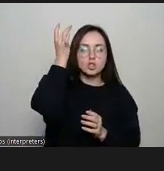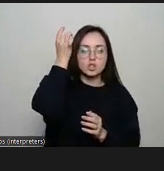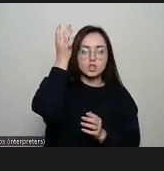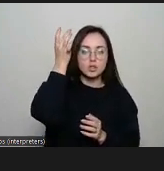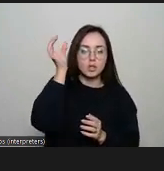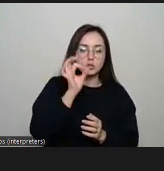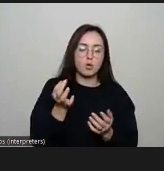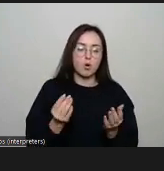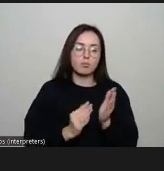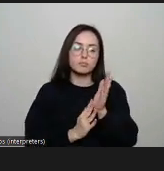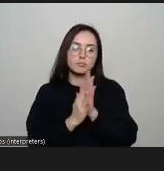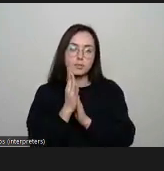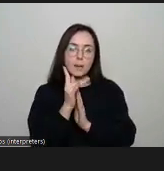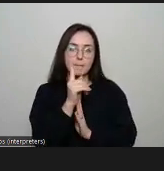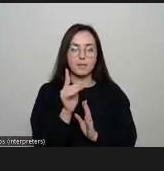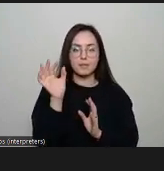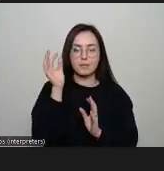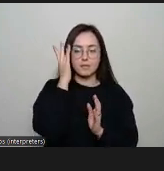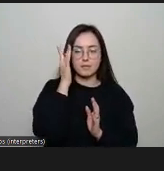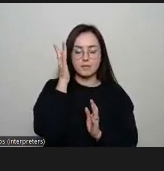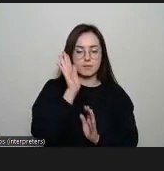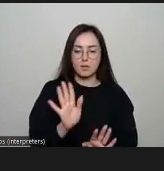įgūdžius, bet kažkaip nemastome apie